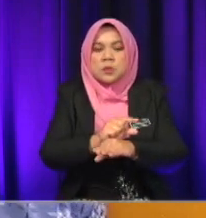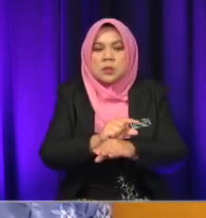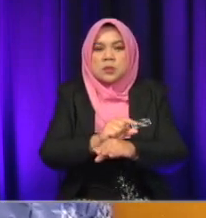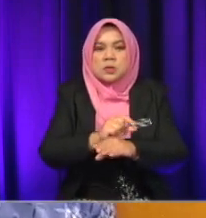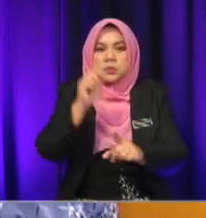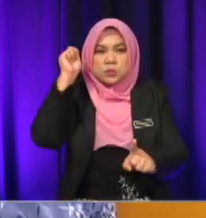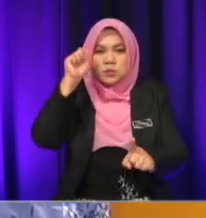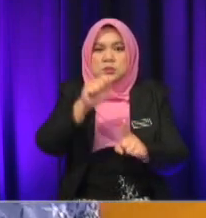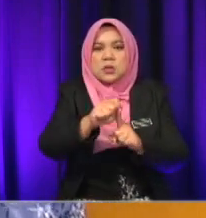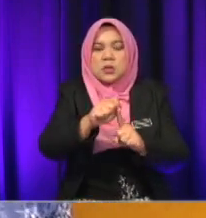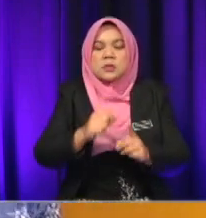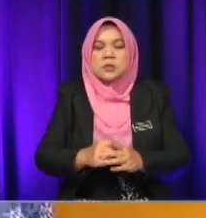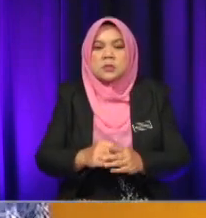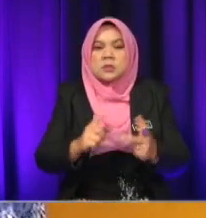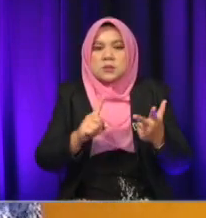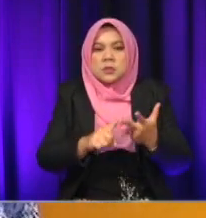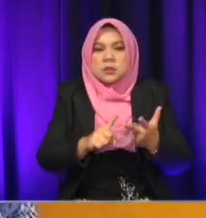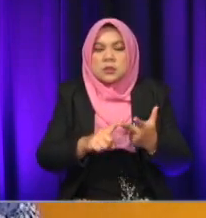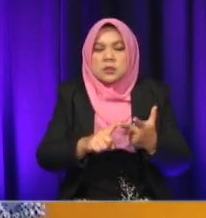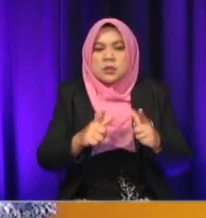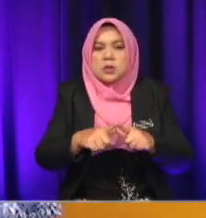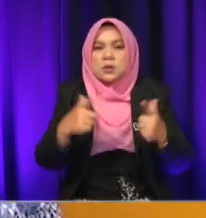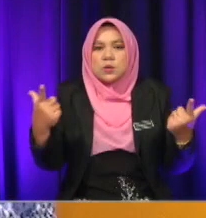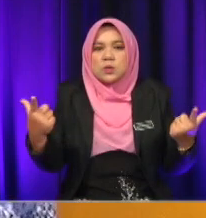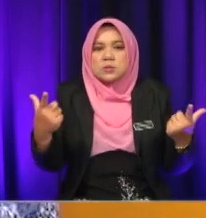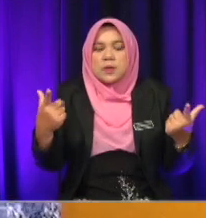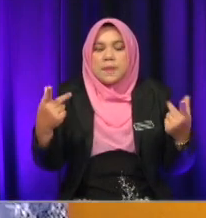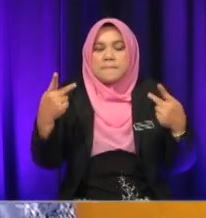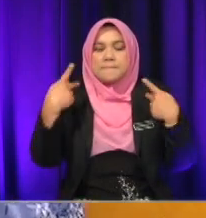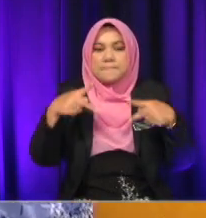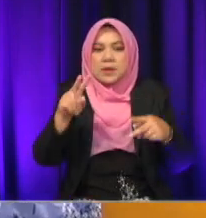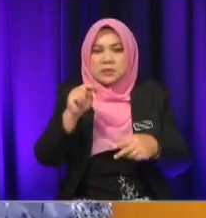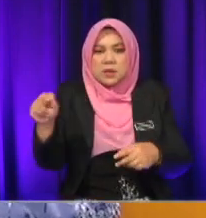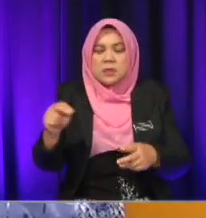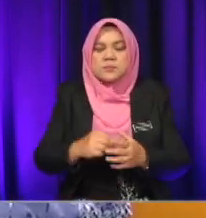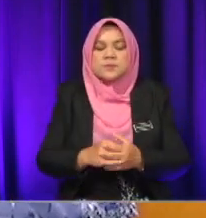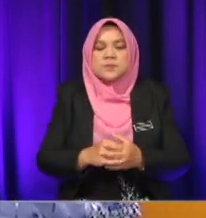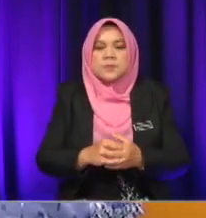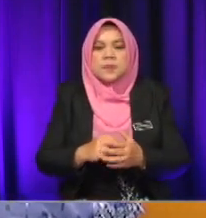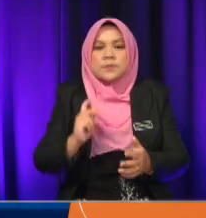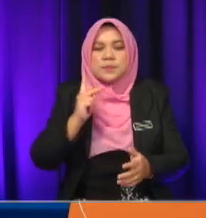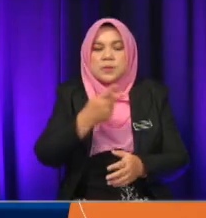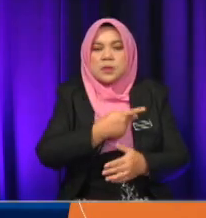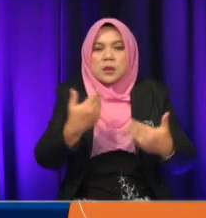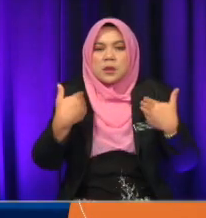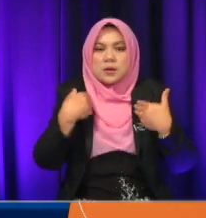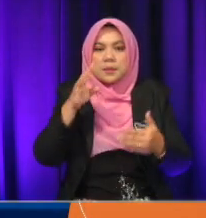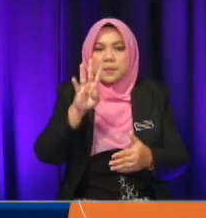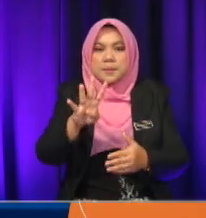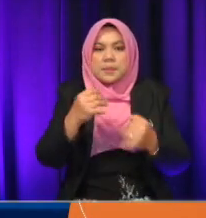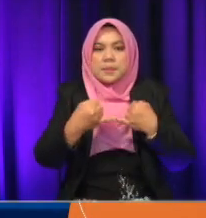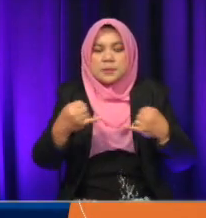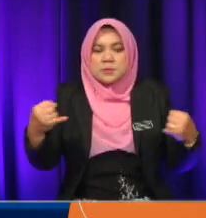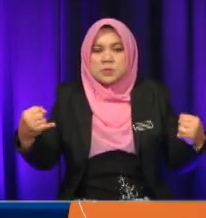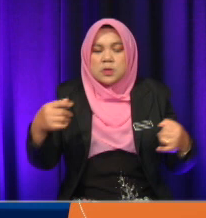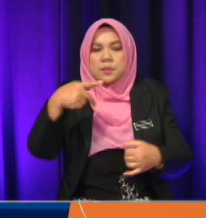sasaran. Dan yang ketiga, luasnya pasaran tu. Dan kita terdapat empat jenis